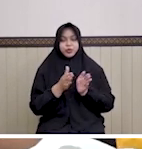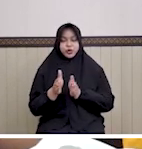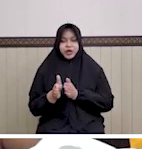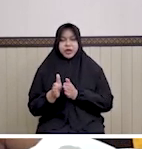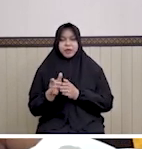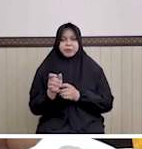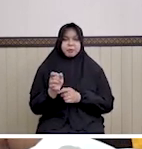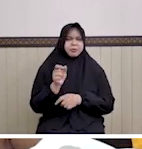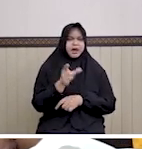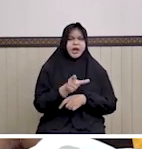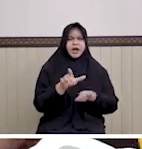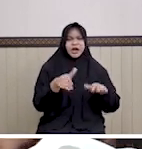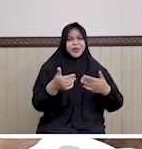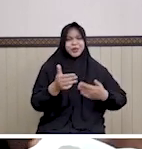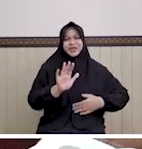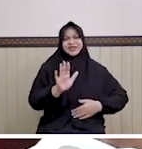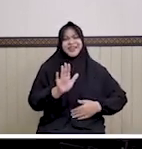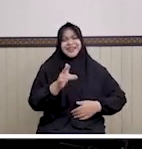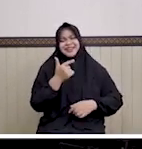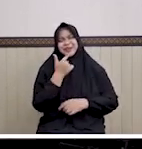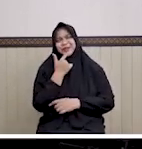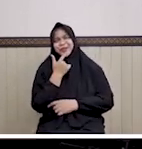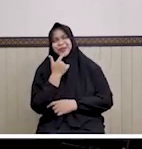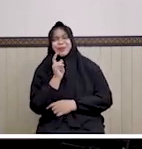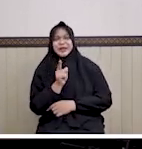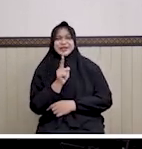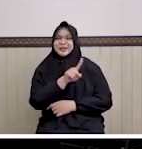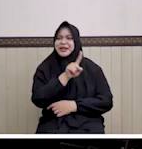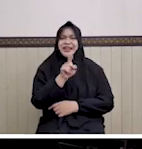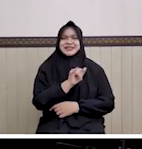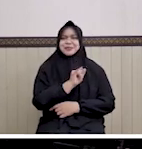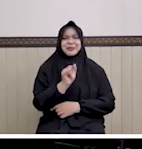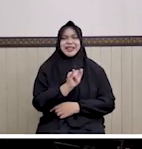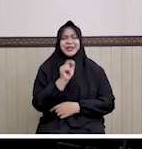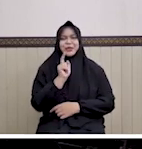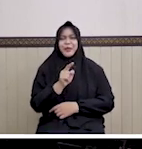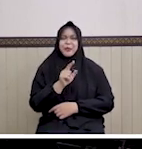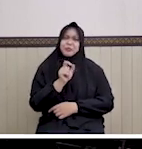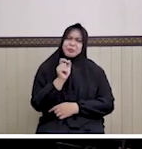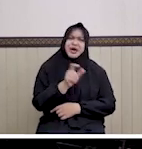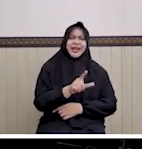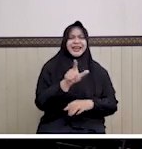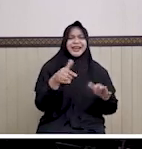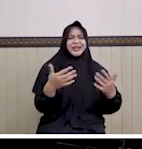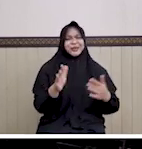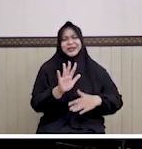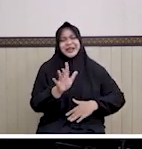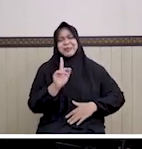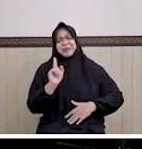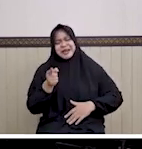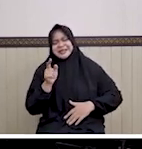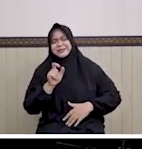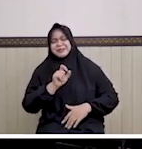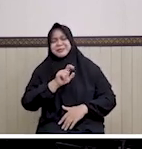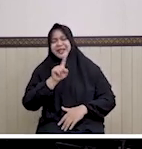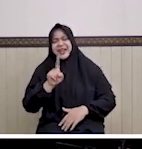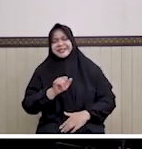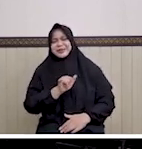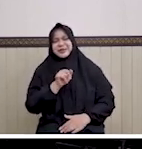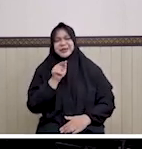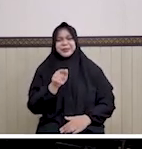mbayar atau tidak pada jaringan pasti pengennya seperti itu pasti pertanyaan seperti itu karena apa